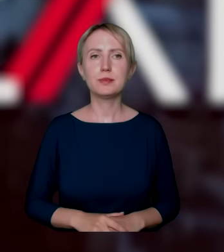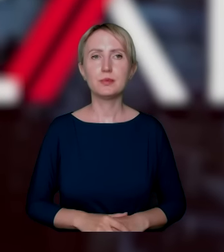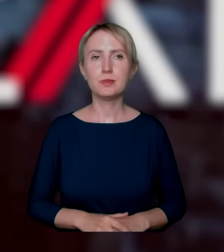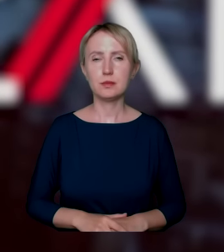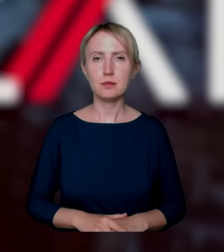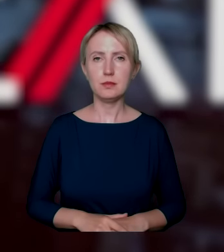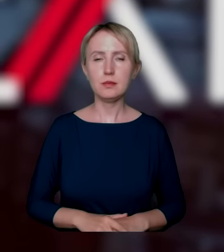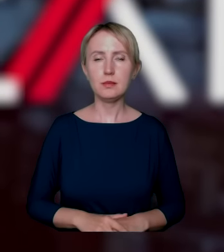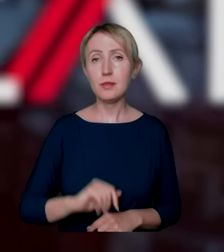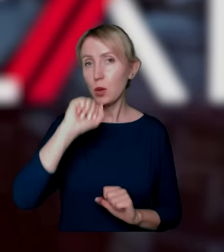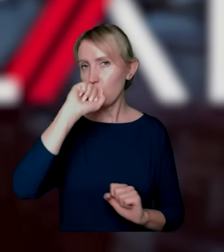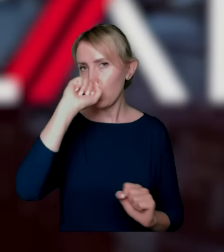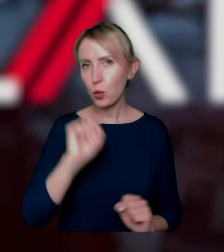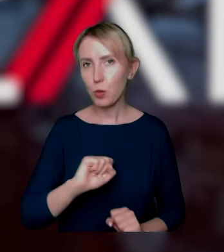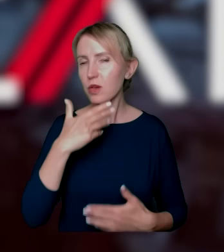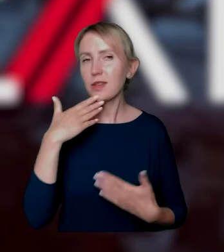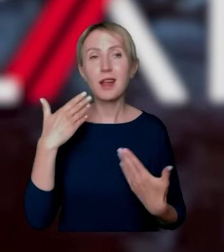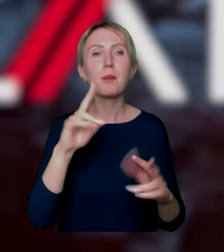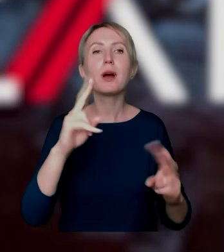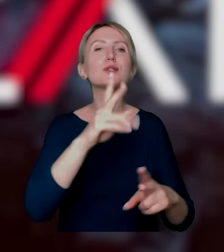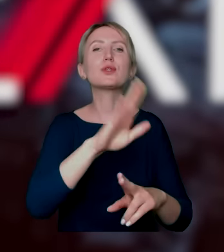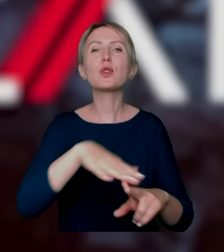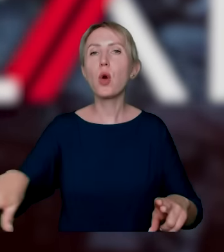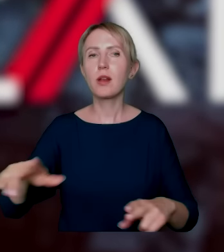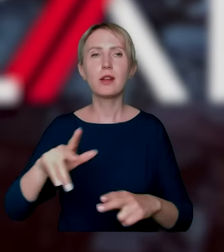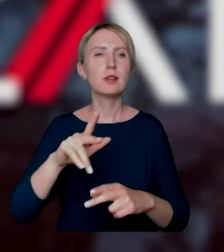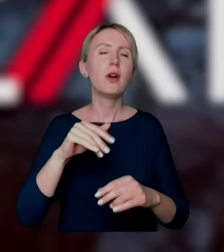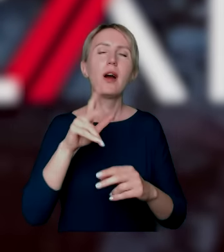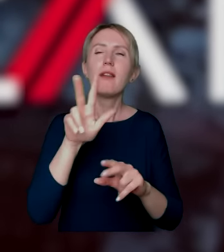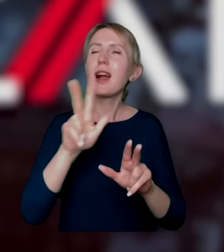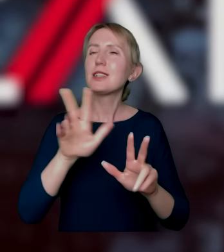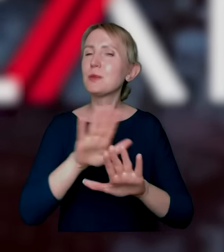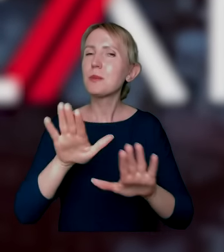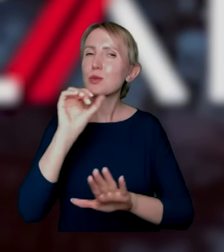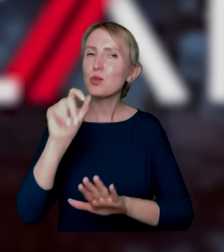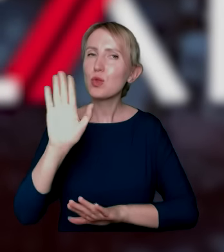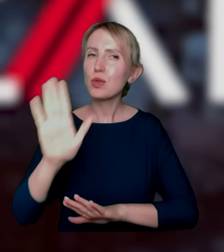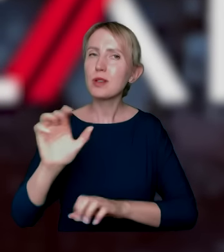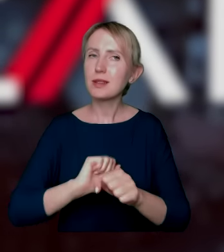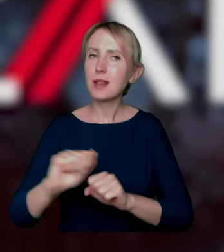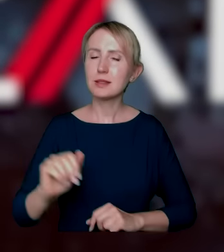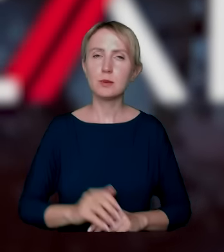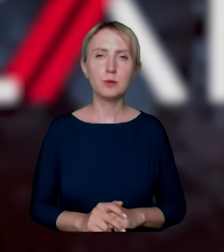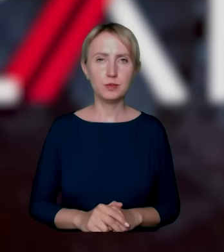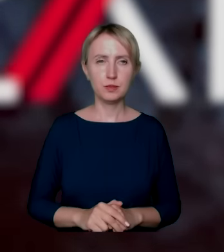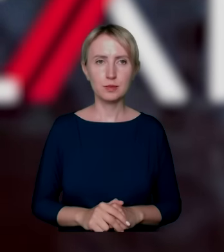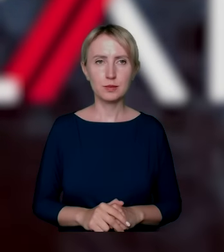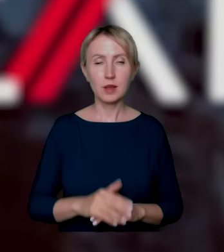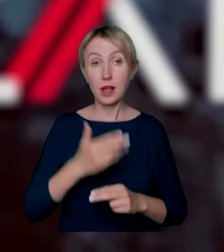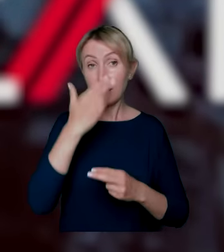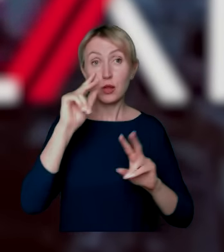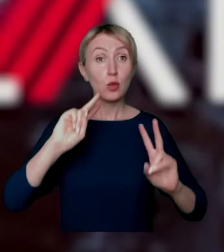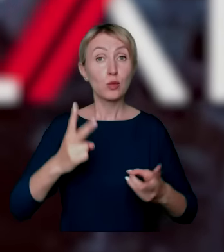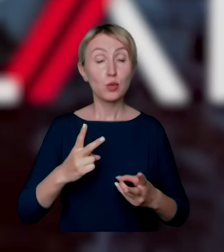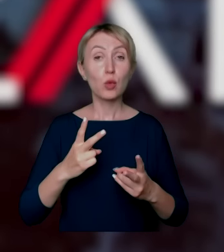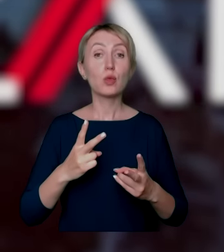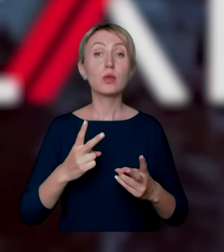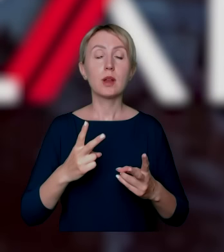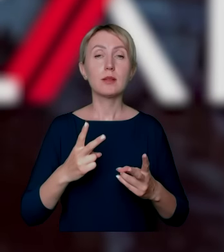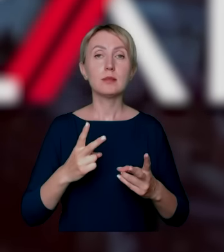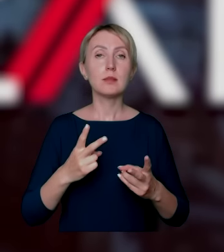Głupota nie ma narodowości. Występuje pod każdą szerokością geograficzną. I nie wiedzieć czemu, pewnie z kompleksów, za cel wzięła sobie Bogu ducha